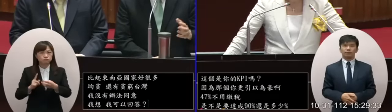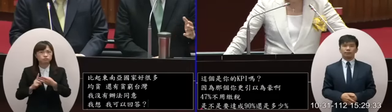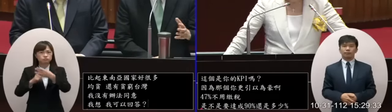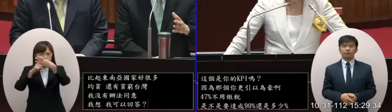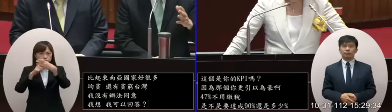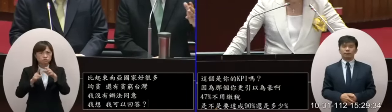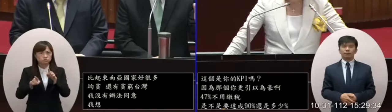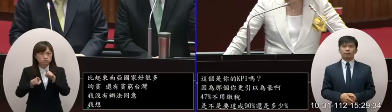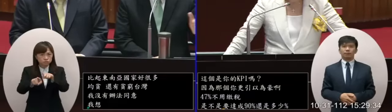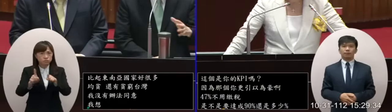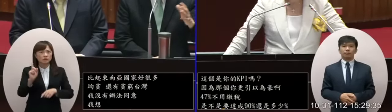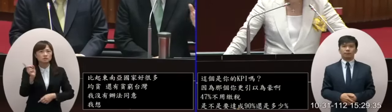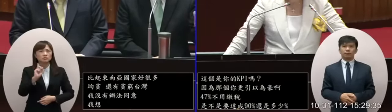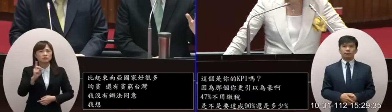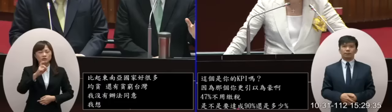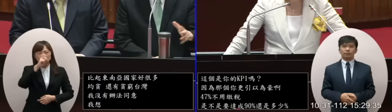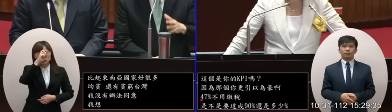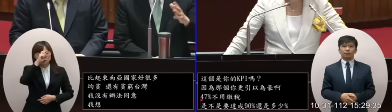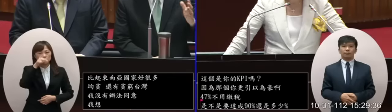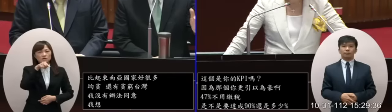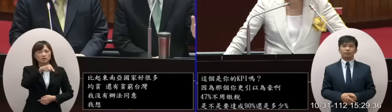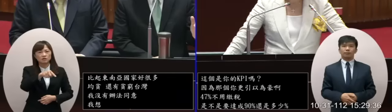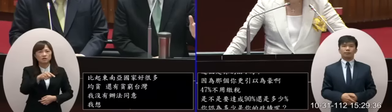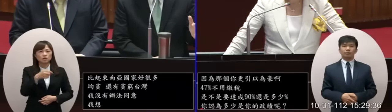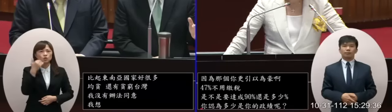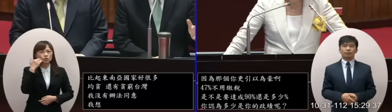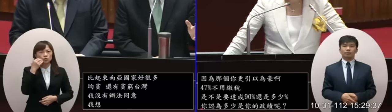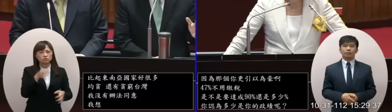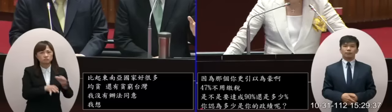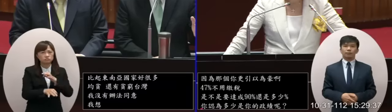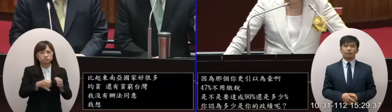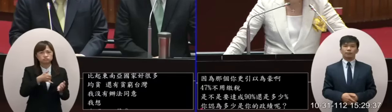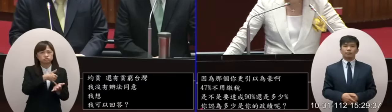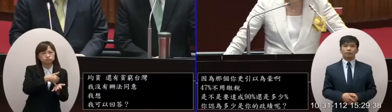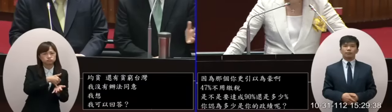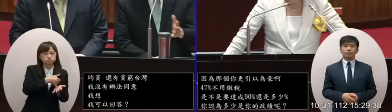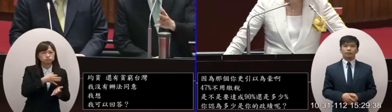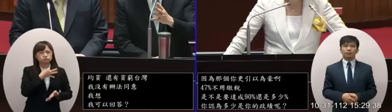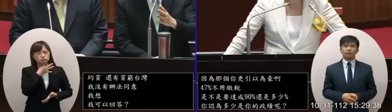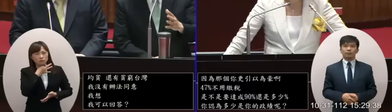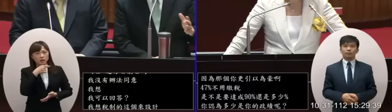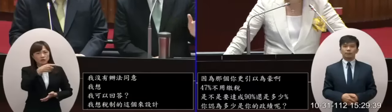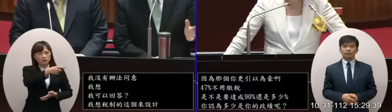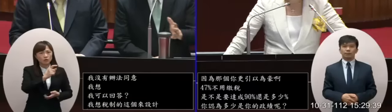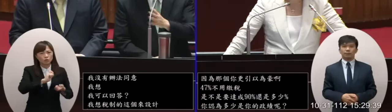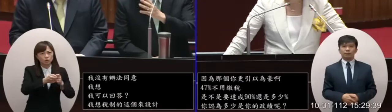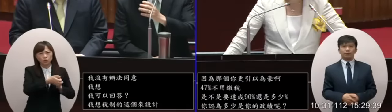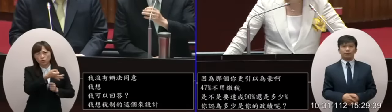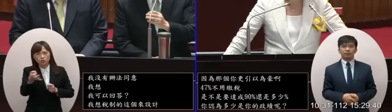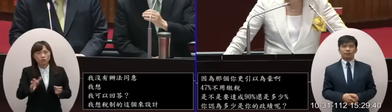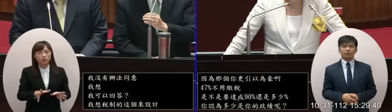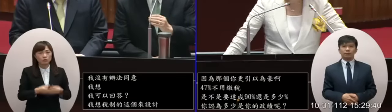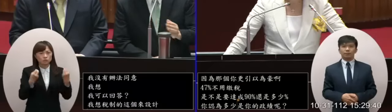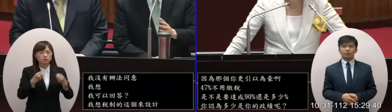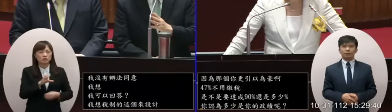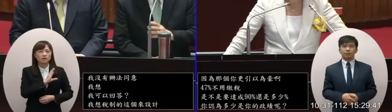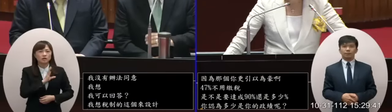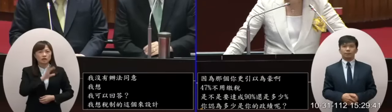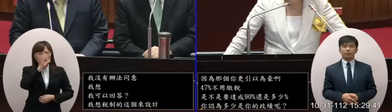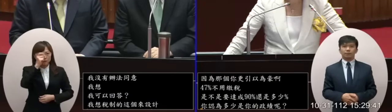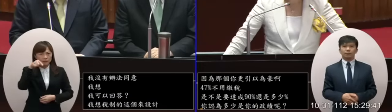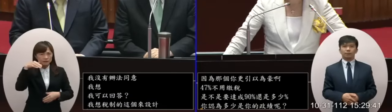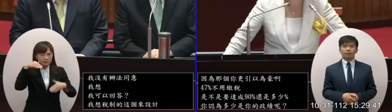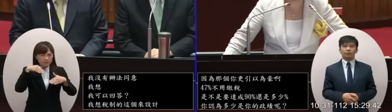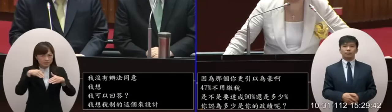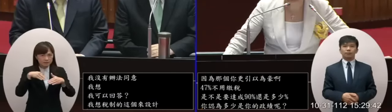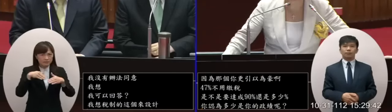让比较弱势的人他不用来缴税。那当然也要看这一个per capita income 是多少来做